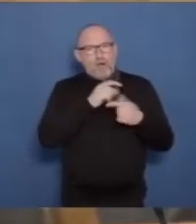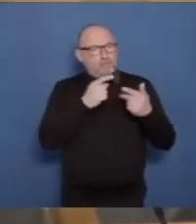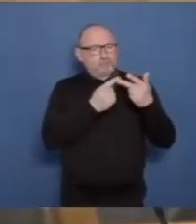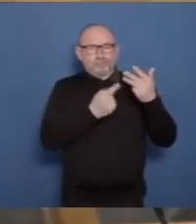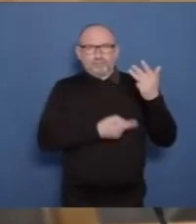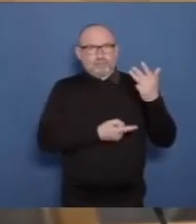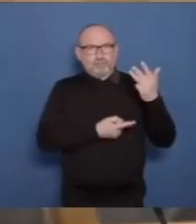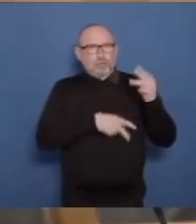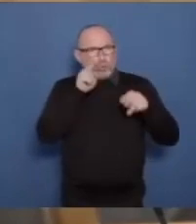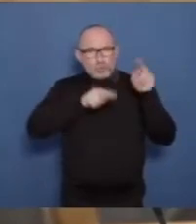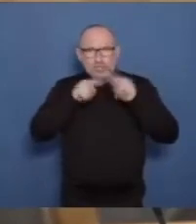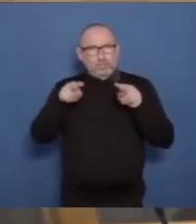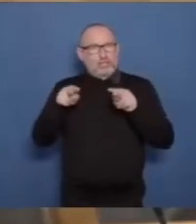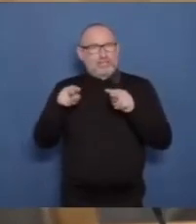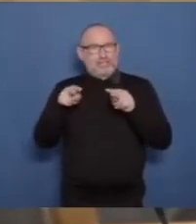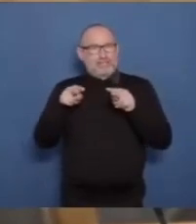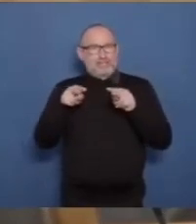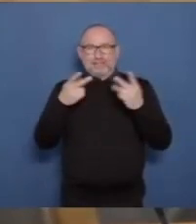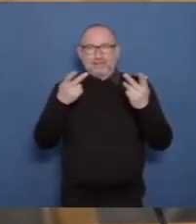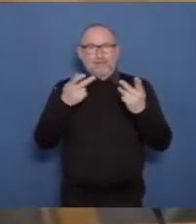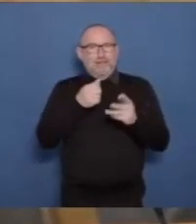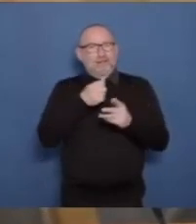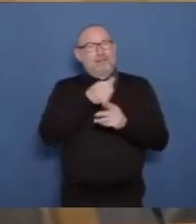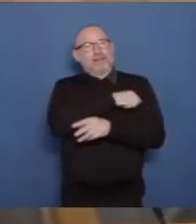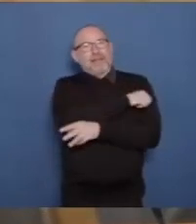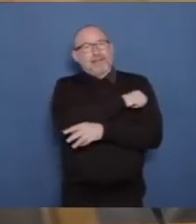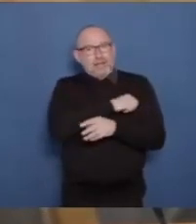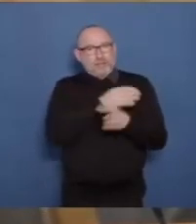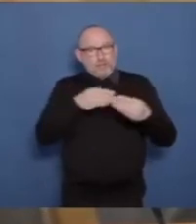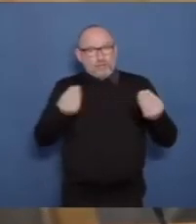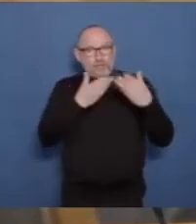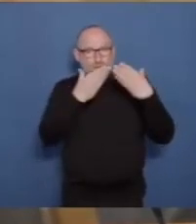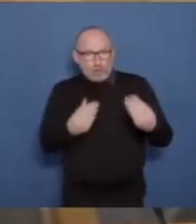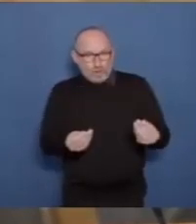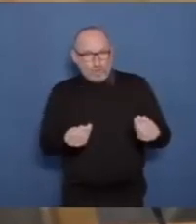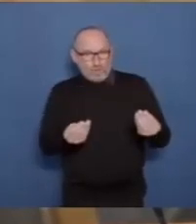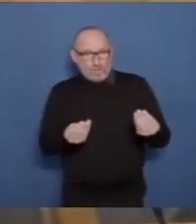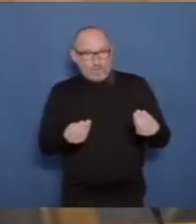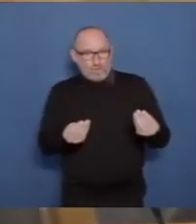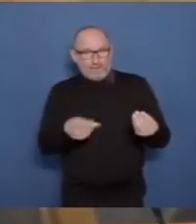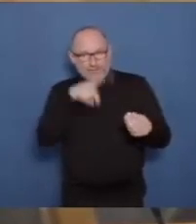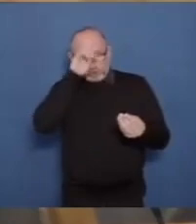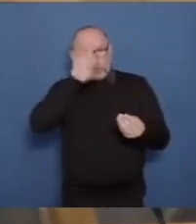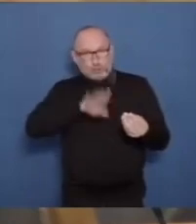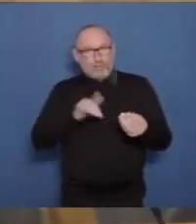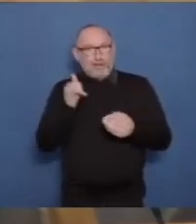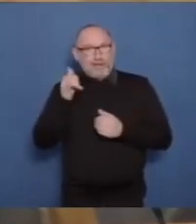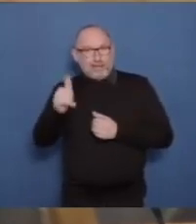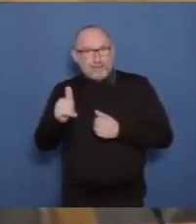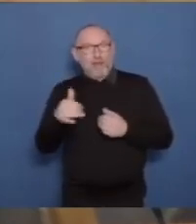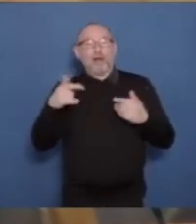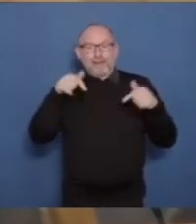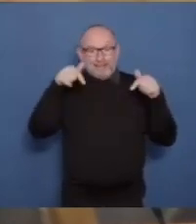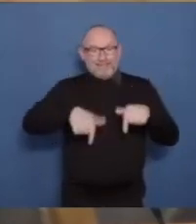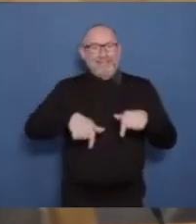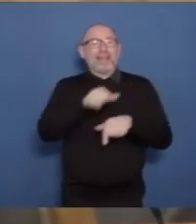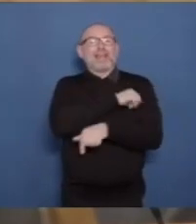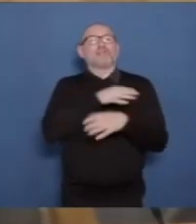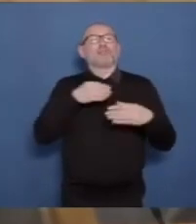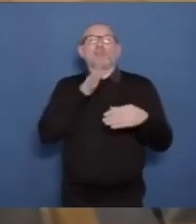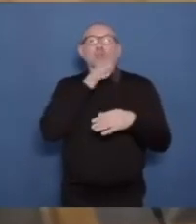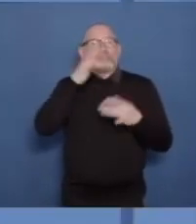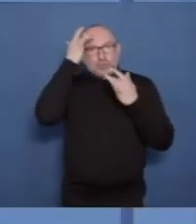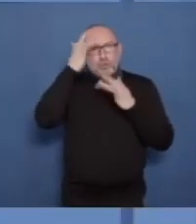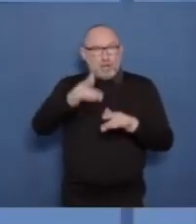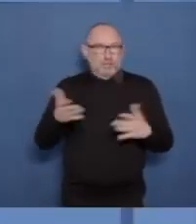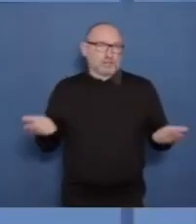mit geimpften Personen umgeht, die aber geimpft wurden mit Impfstoffen, die bisher noch nicht zugelassen sind in der EU?